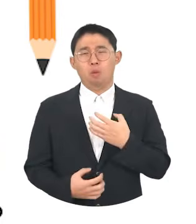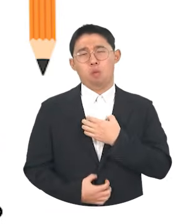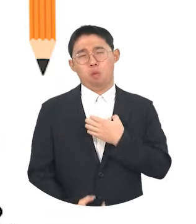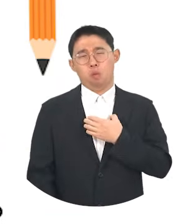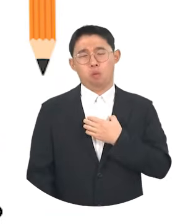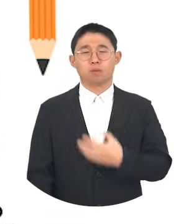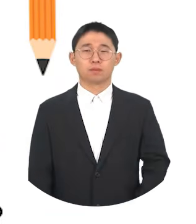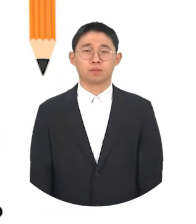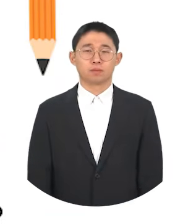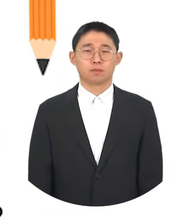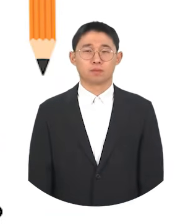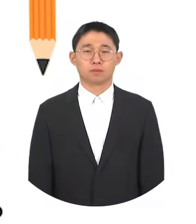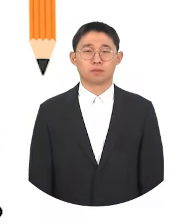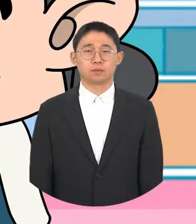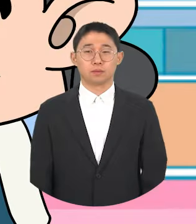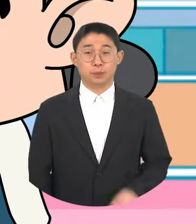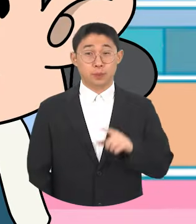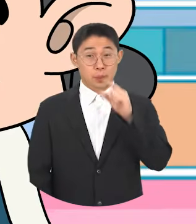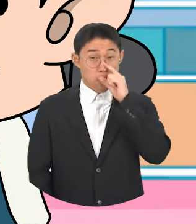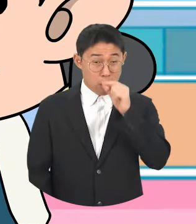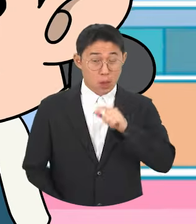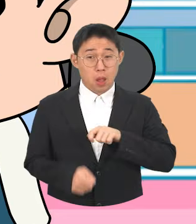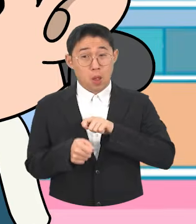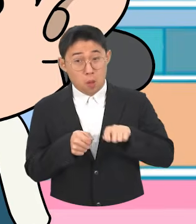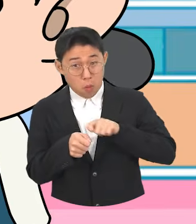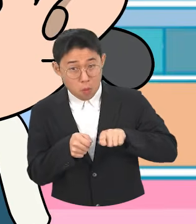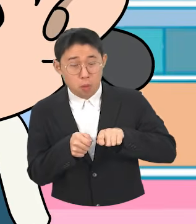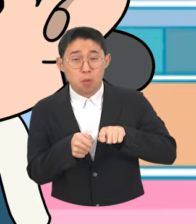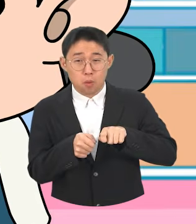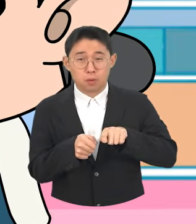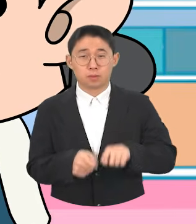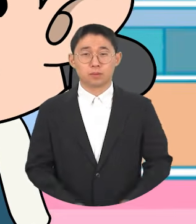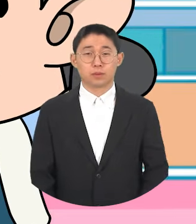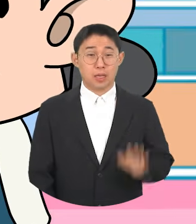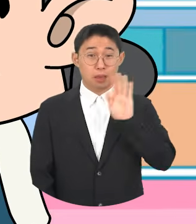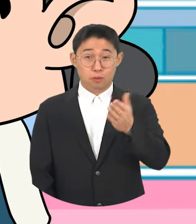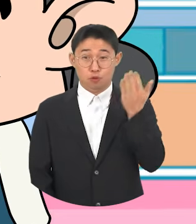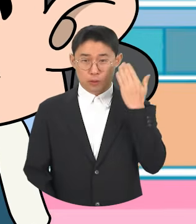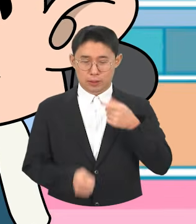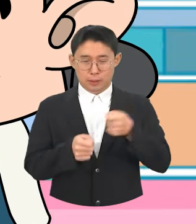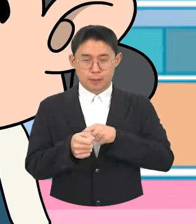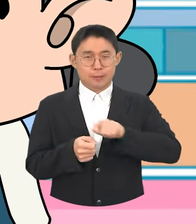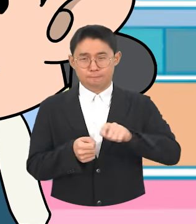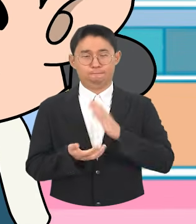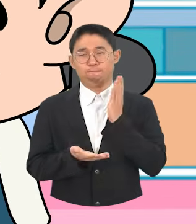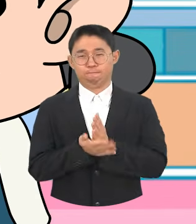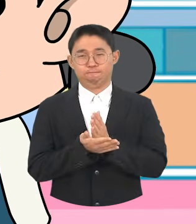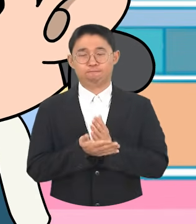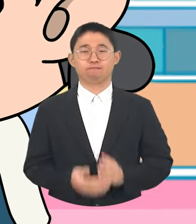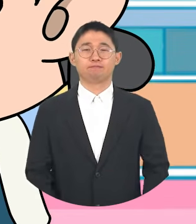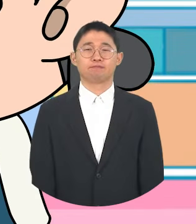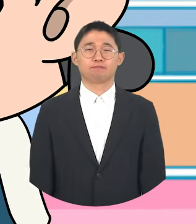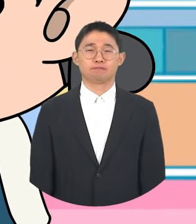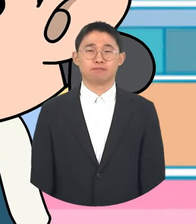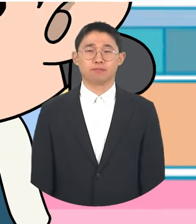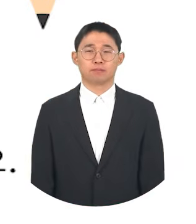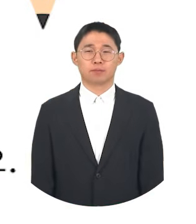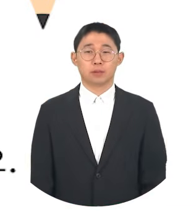다칠 수도 있거든요. 연필을 너무 뾰족하게 깎거나 앞뒤로 깎아 사용하지